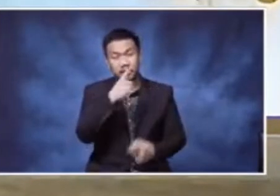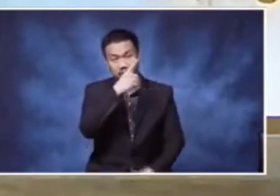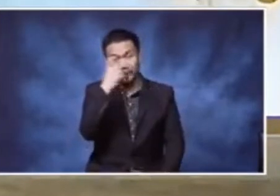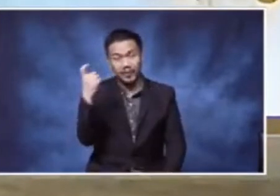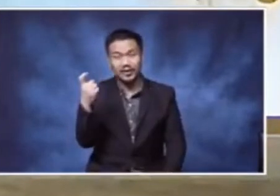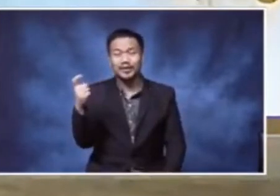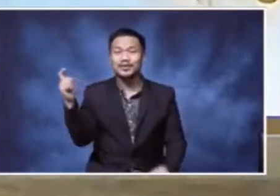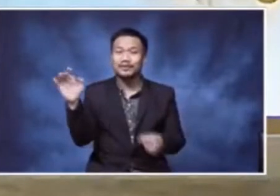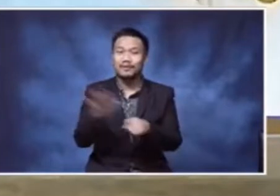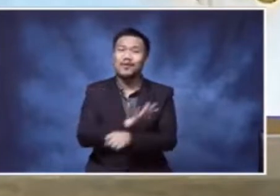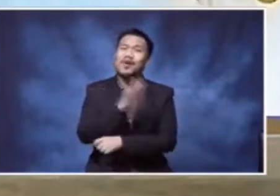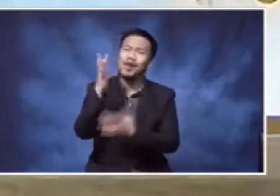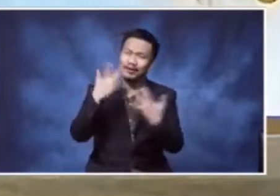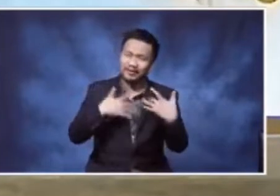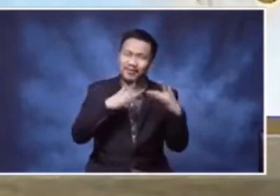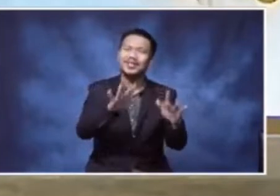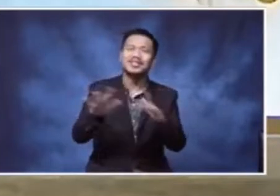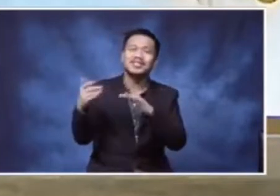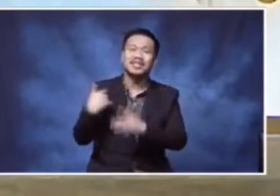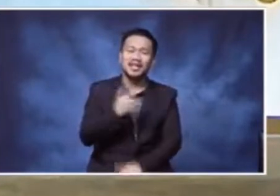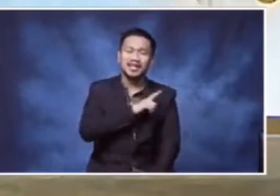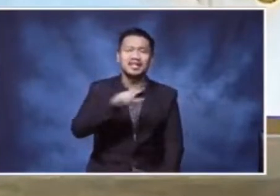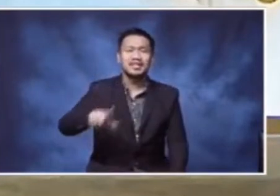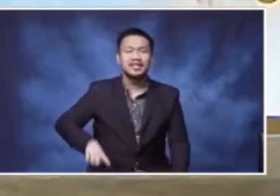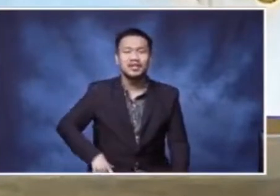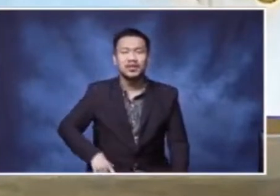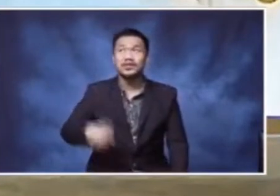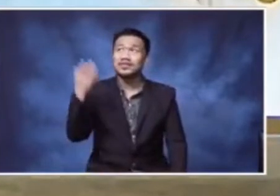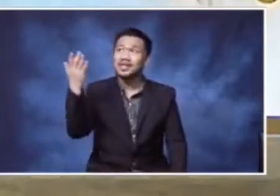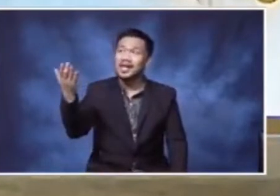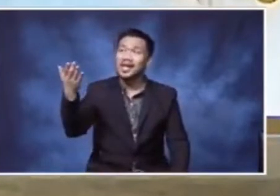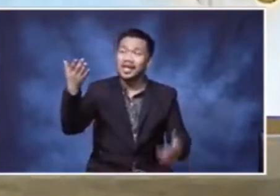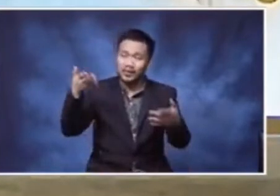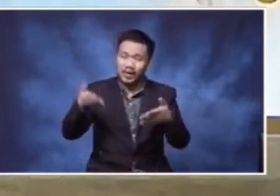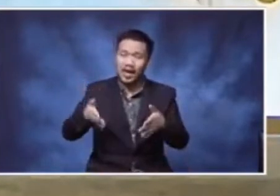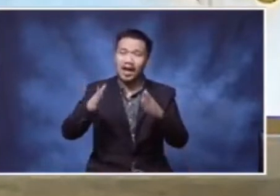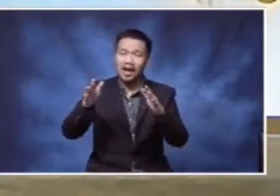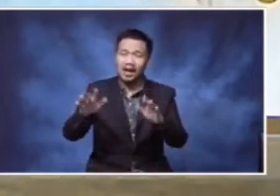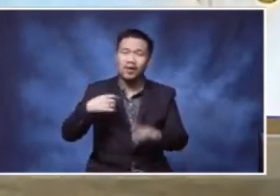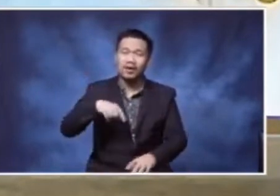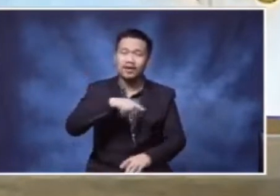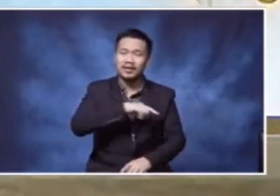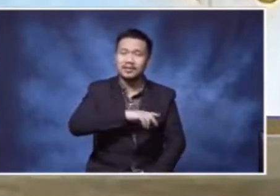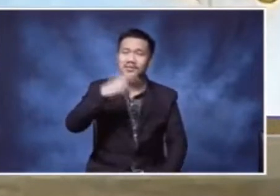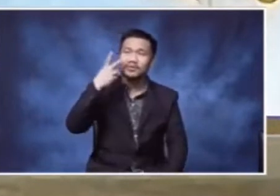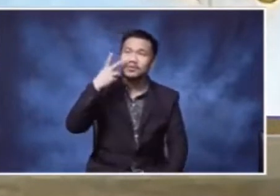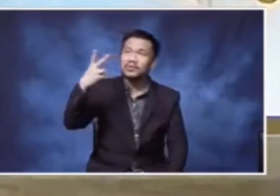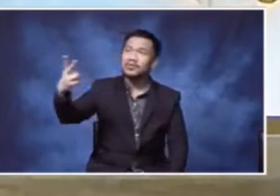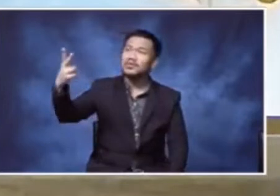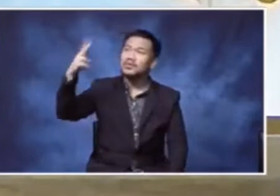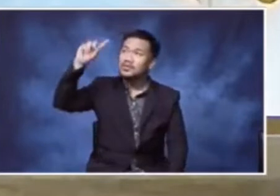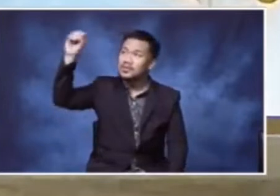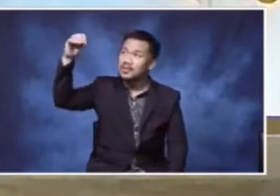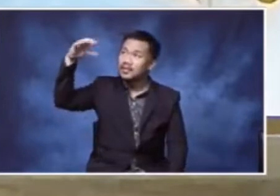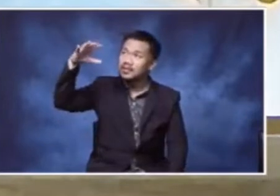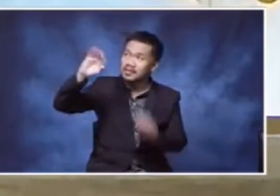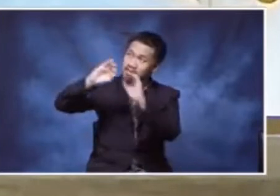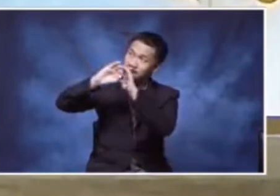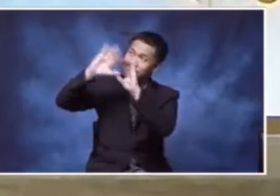lubhang mahabagin ang ating Diyos, magbubukang liwayway sa atin ang araw ng